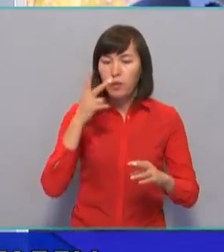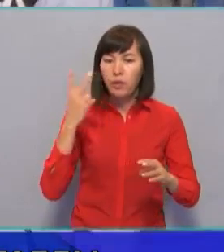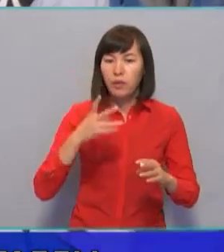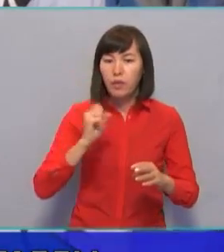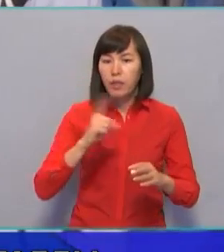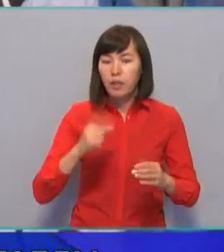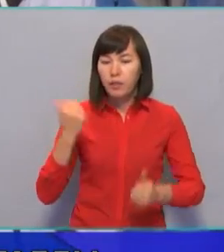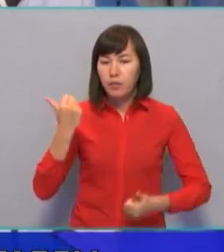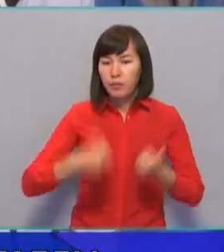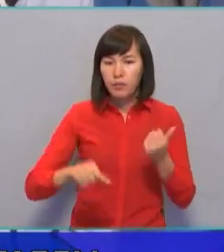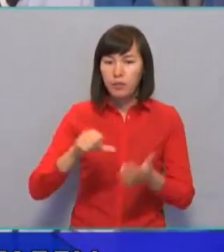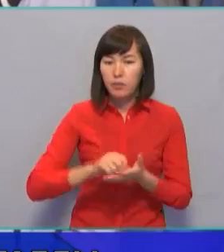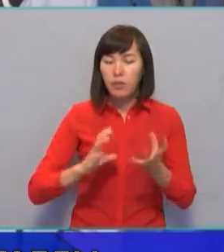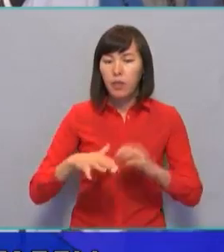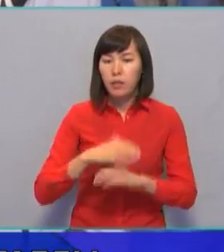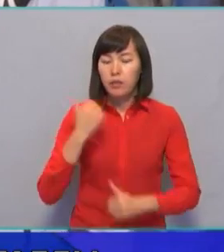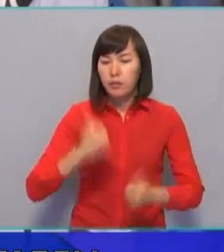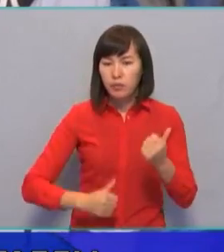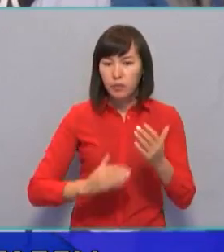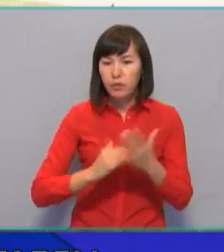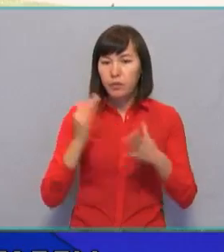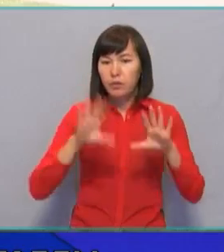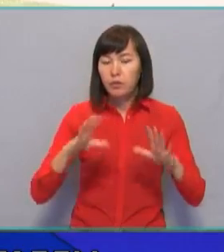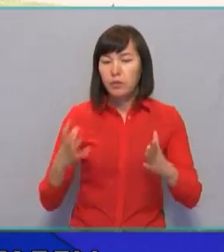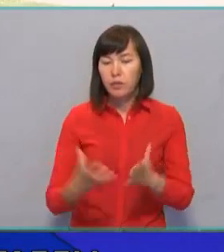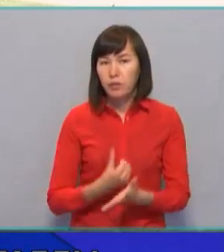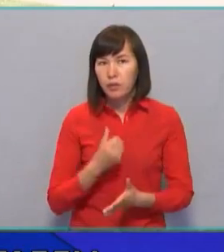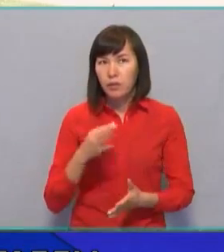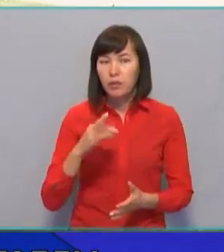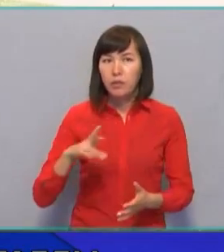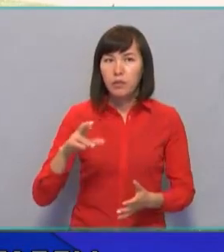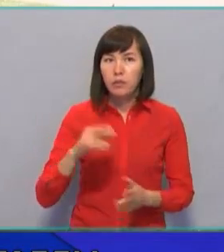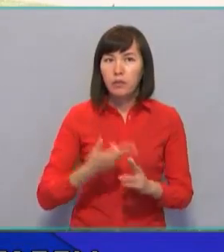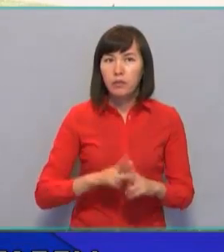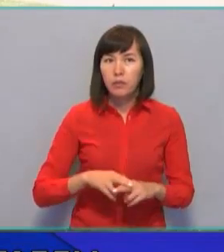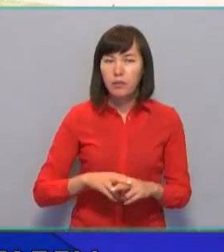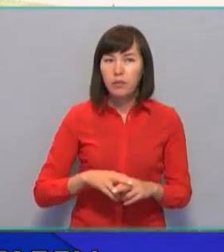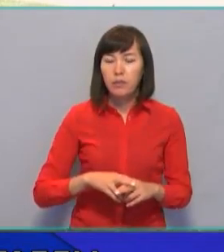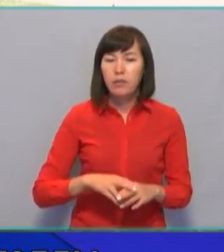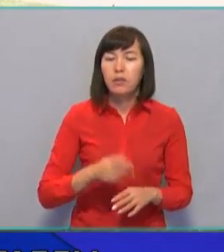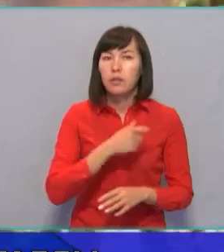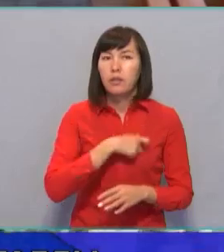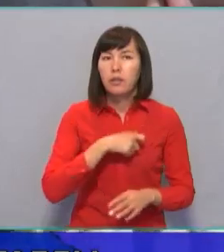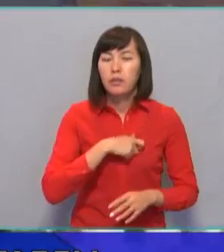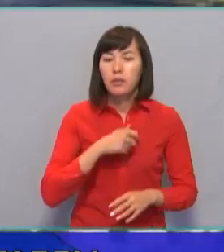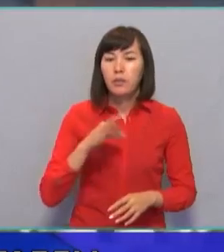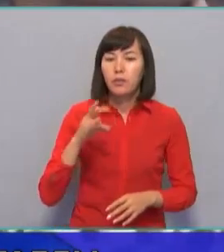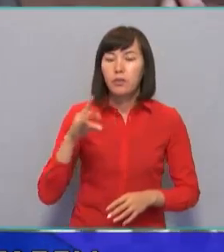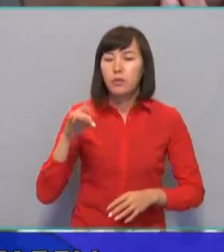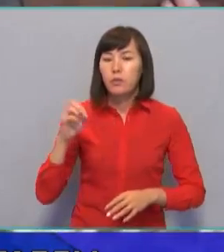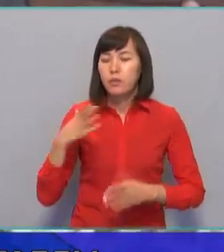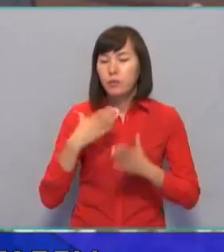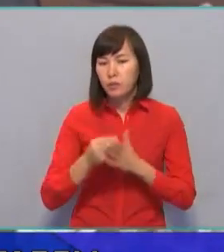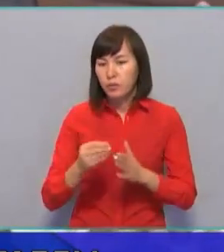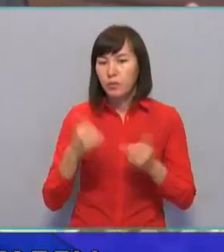рет осы турнирге қатысып отырған әлемдік жарыстарда жоғары орындардан түспейтін Италия мемлекетінен келген аға жаттықтырушы Даниэл Лучиди